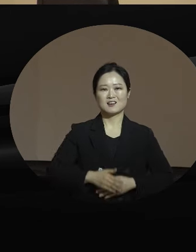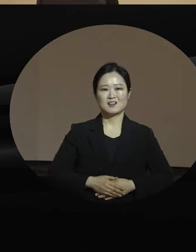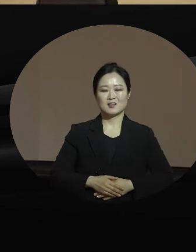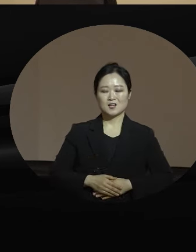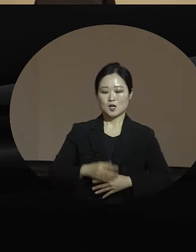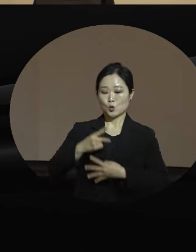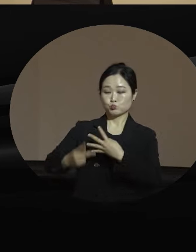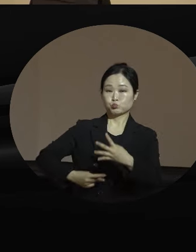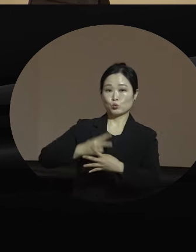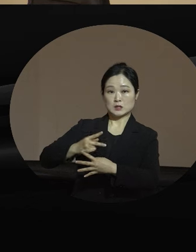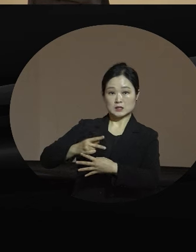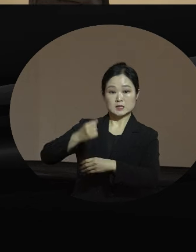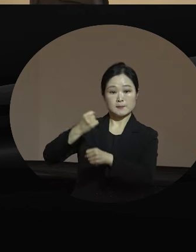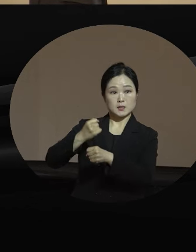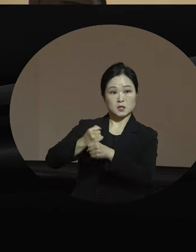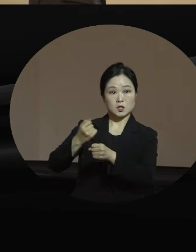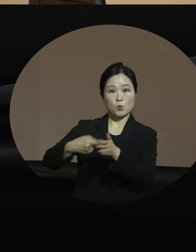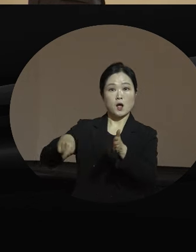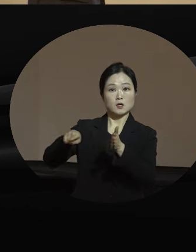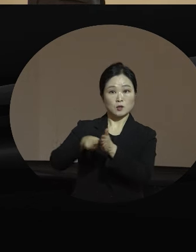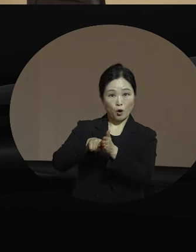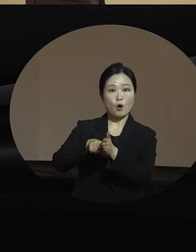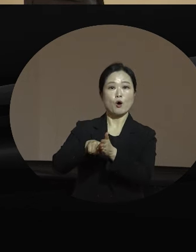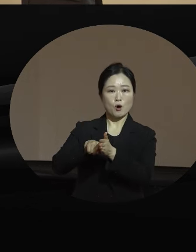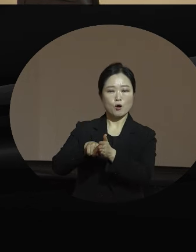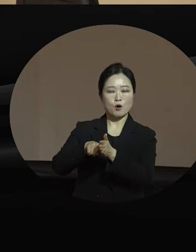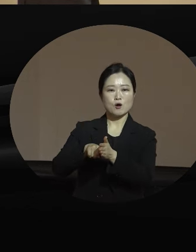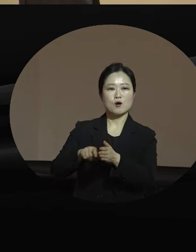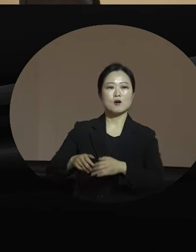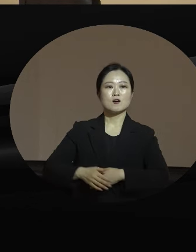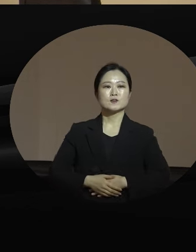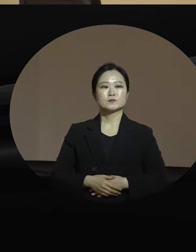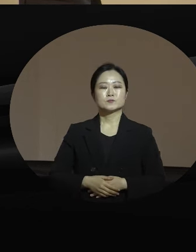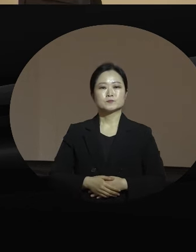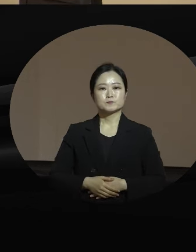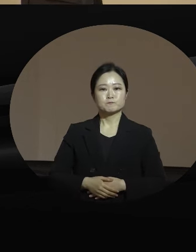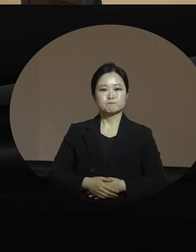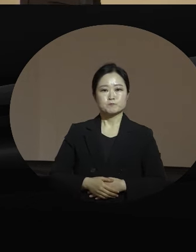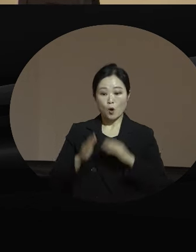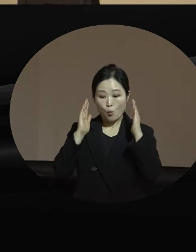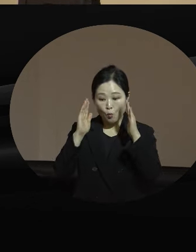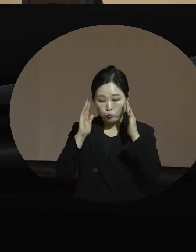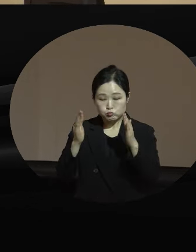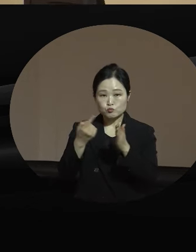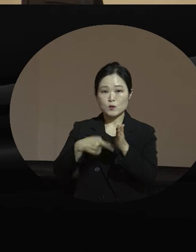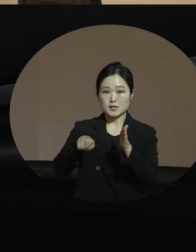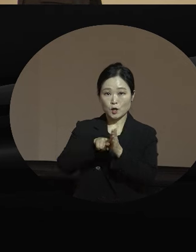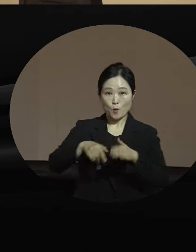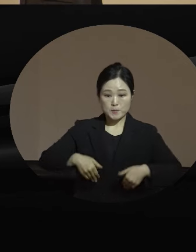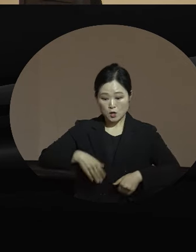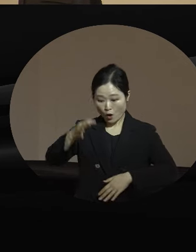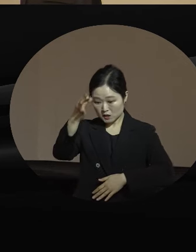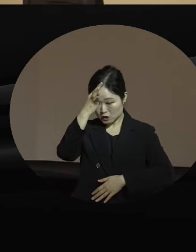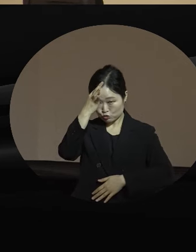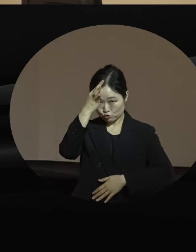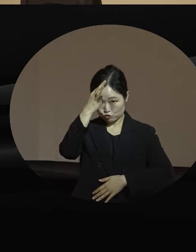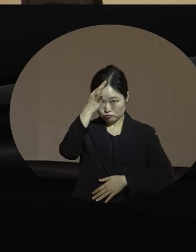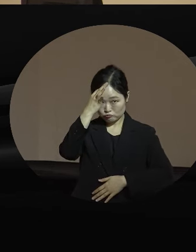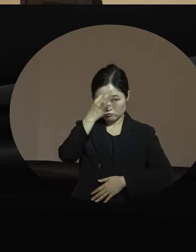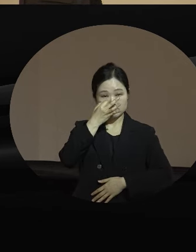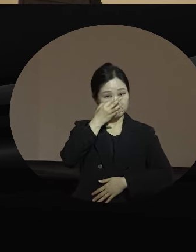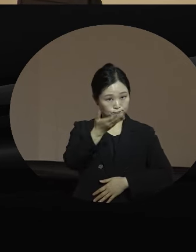프로그램을 만들던 팔러시를 만들던 무엇을 만들던 아웃컴은 이거고요. 진짜 학습이 일어나게 하는데 필요한 스킬들은 이런 거예요.